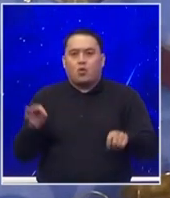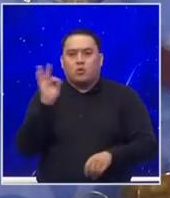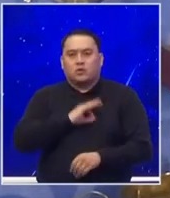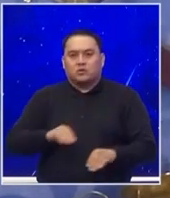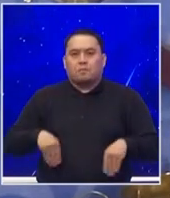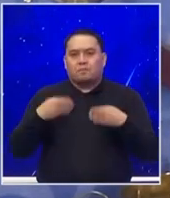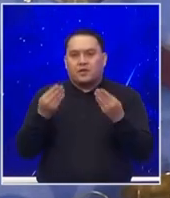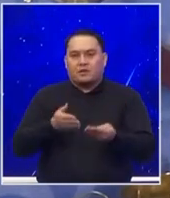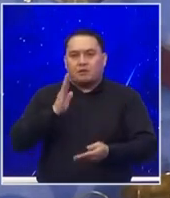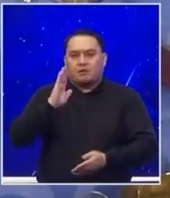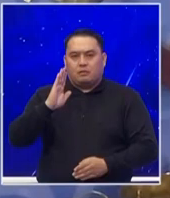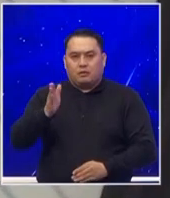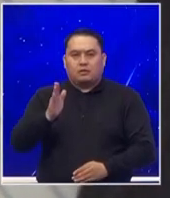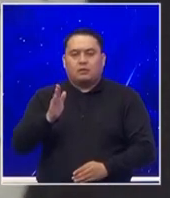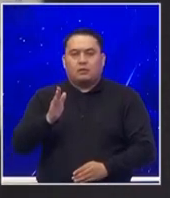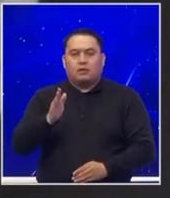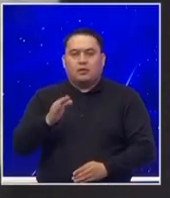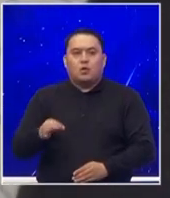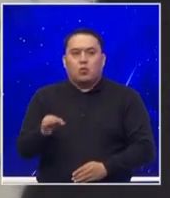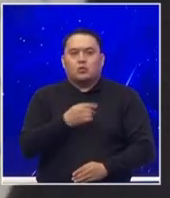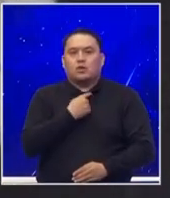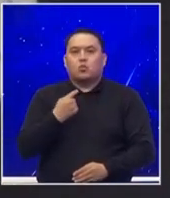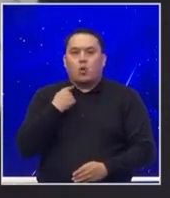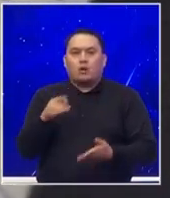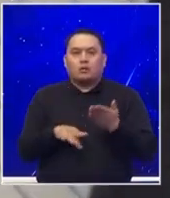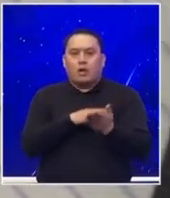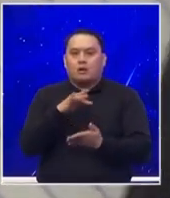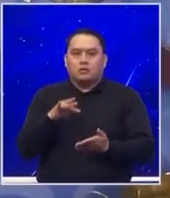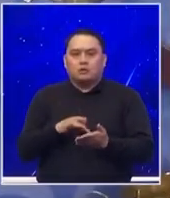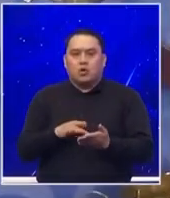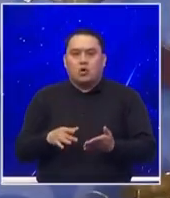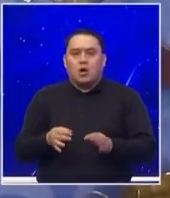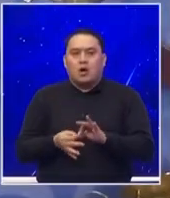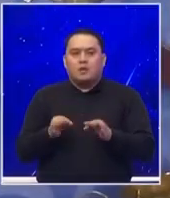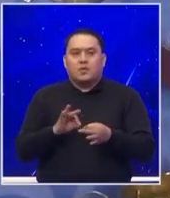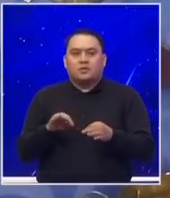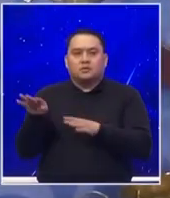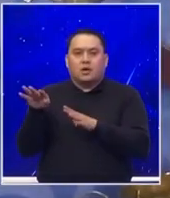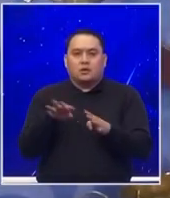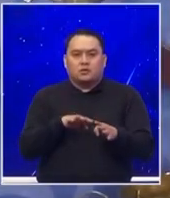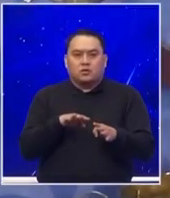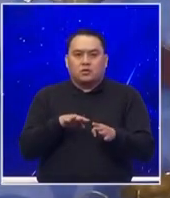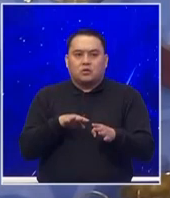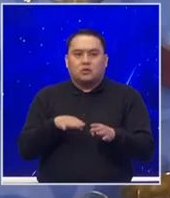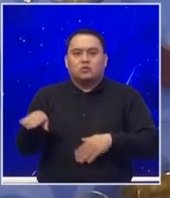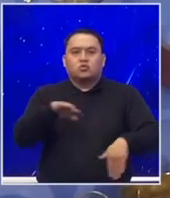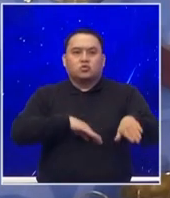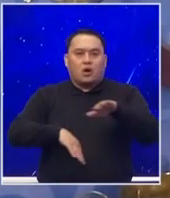беріледі. Онымен қатар облыс орталығы Талдықорған қаламызда үлкен олимпиадалық стандартқа сай жабық жүзу